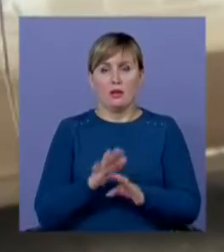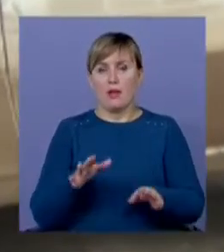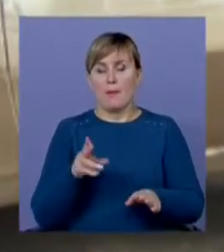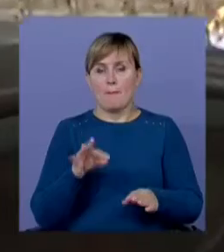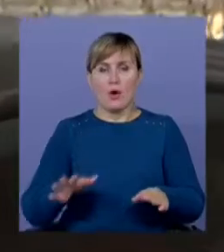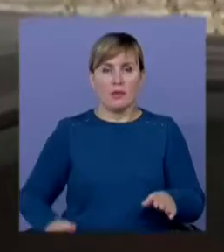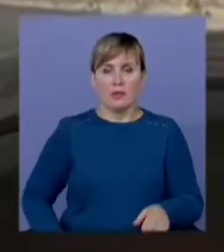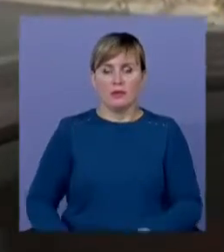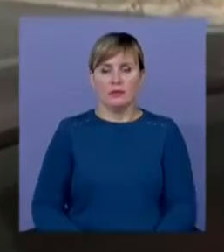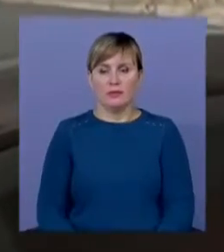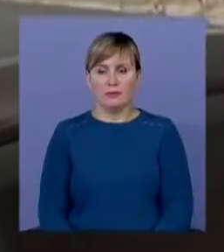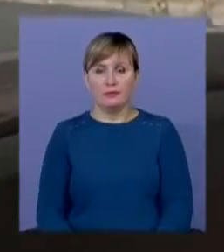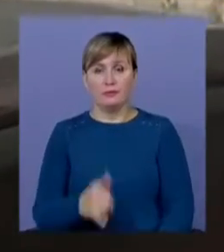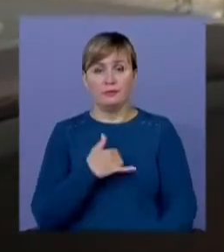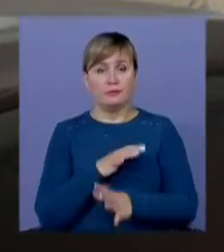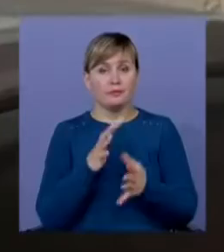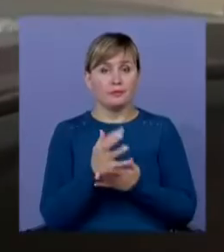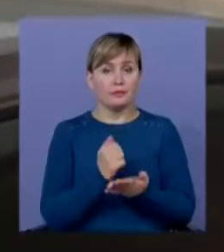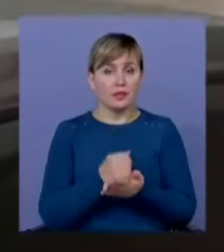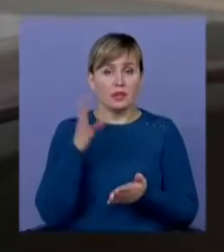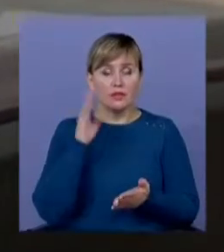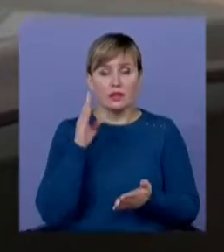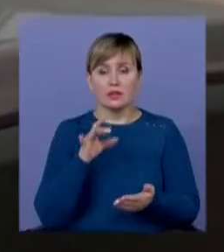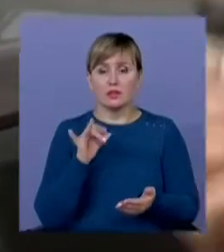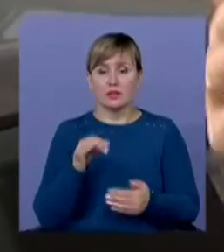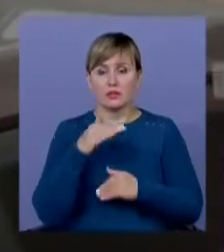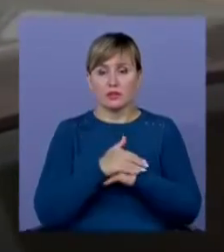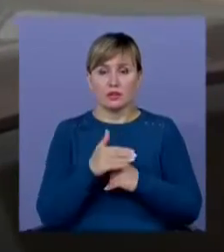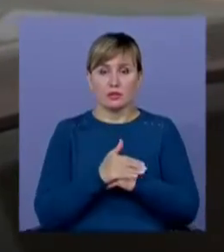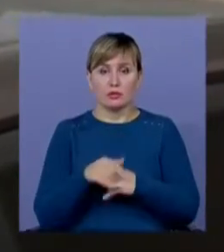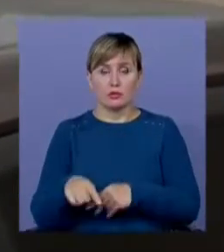карманам. У нас не было запаса воды. И вечером сюда